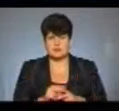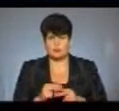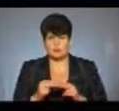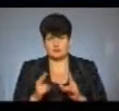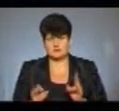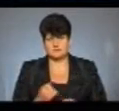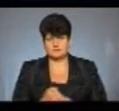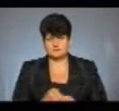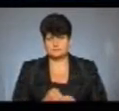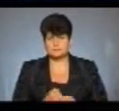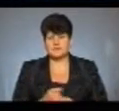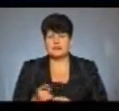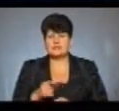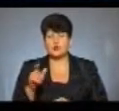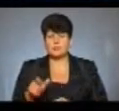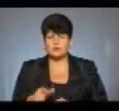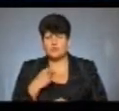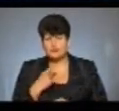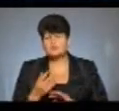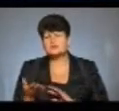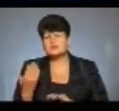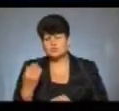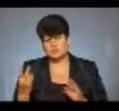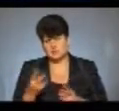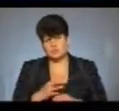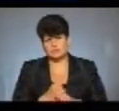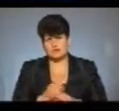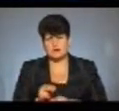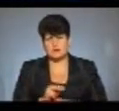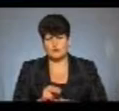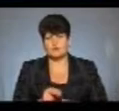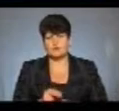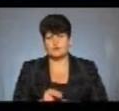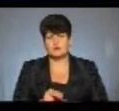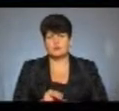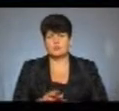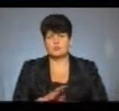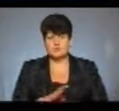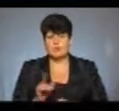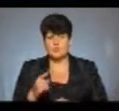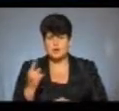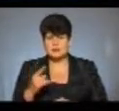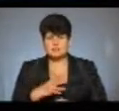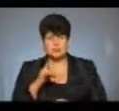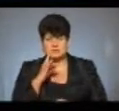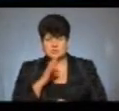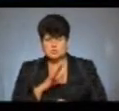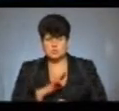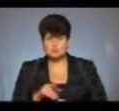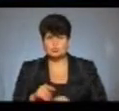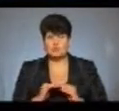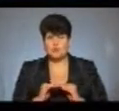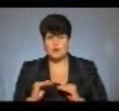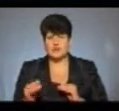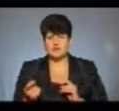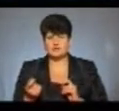Тернополянка Олена Бусак каже, тротуар давно потребував ремонту. Приходилося не раз гуляти, були такі незручності. Тут покриття